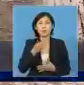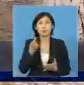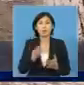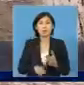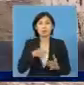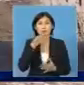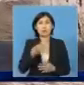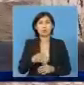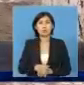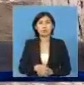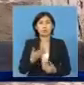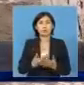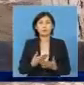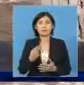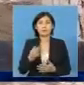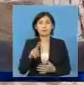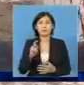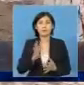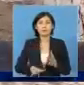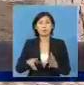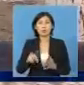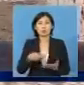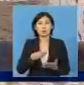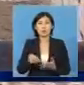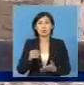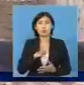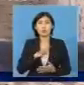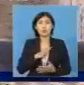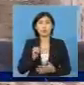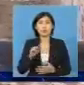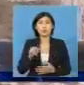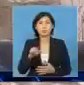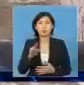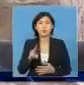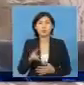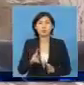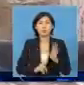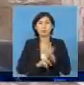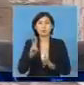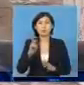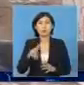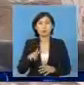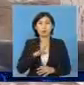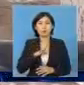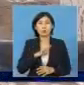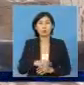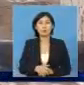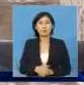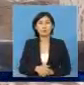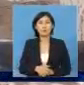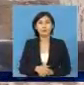деп жатыр. Мысалға сипазолиндер 190-нан алдық деді. Аспирин басында 200-ден алдым, парацетамол мен